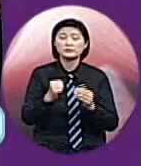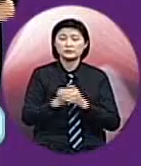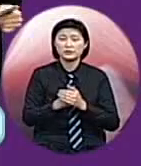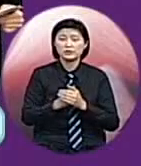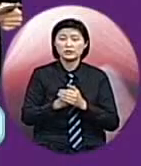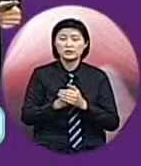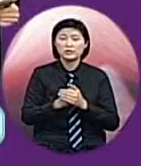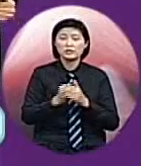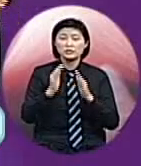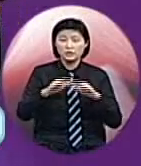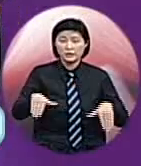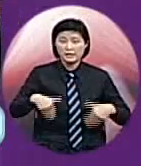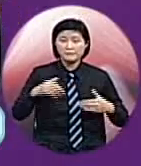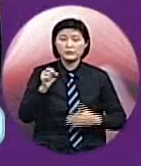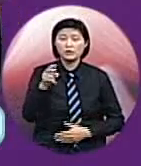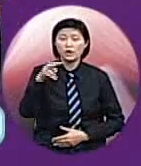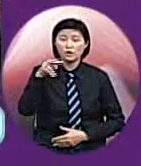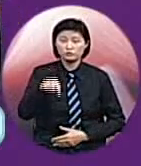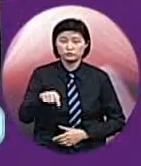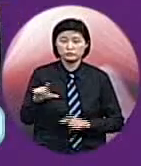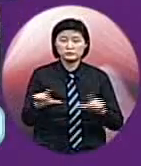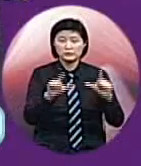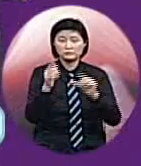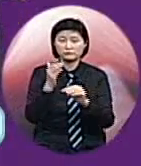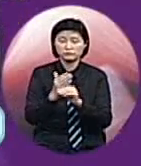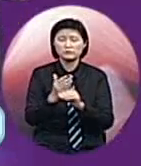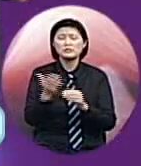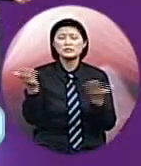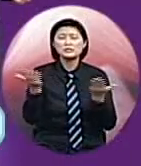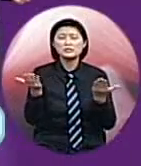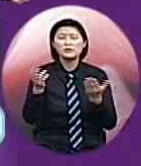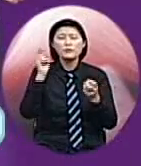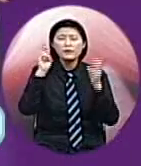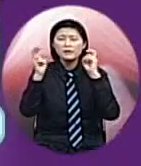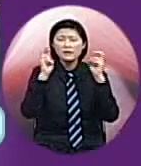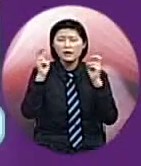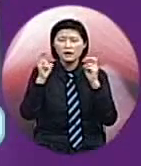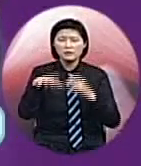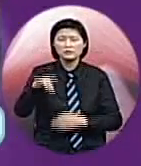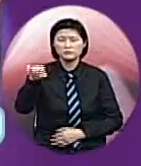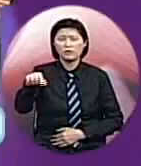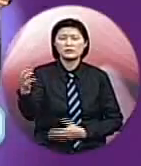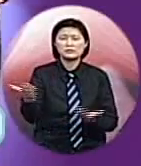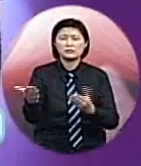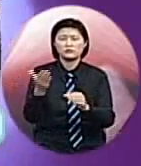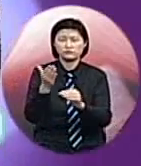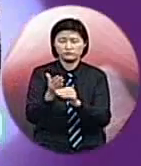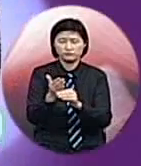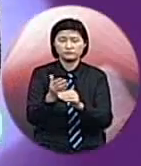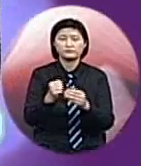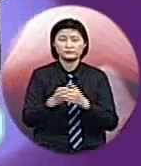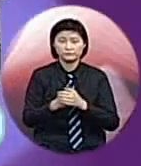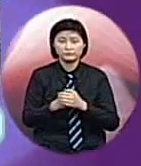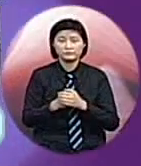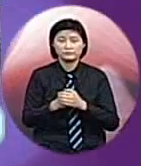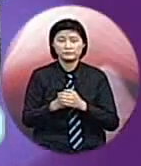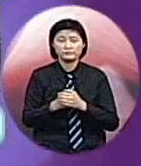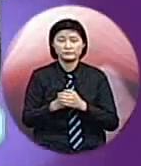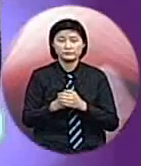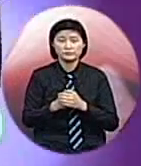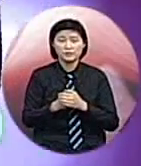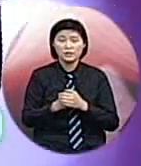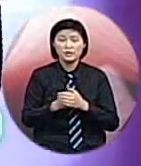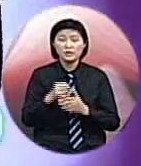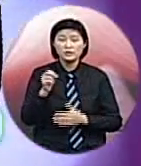여수에 있어요. 여수에, 네. 왜 여수로? 아, 거기 아버님. 직장이. 건설? 처음부터. 아. 처음부터. 처음부터 아니,